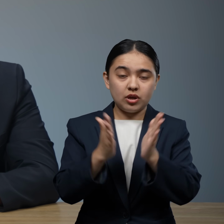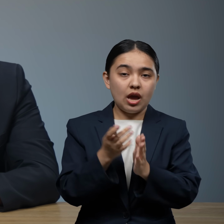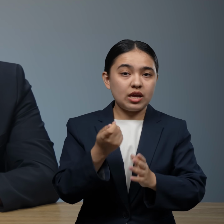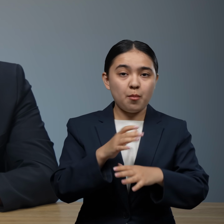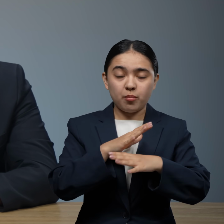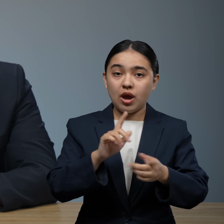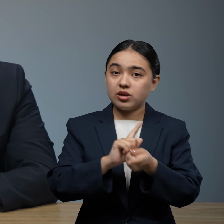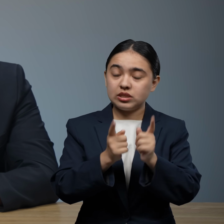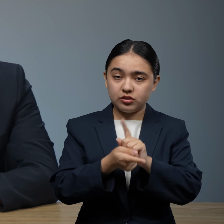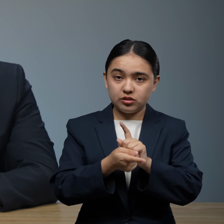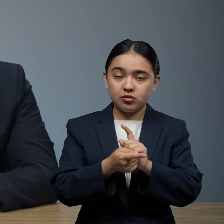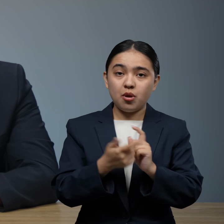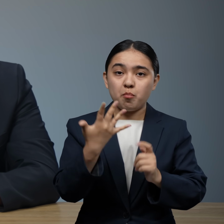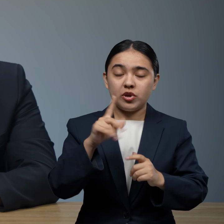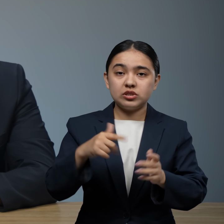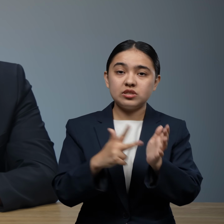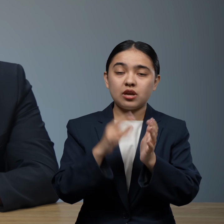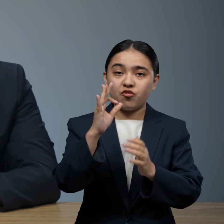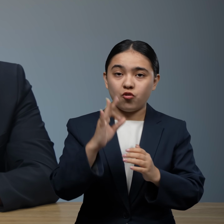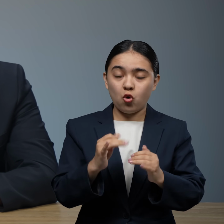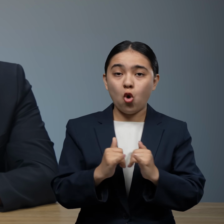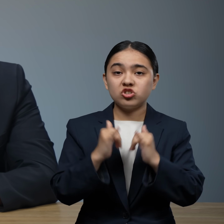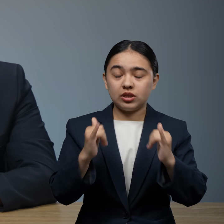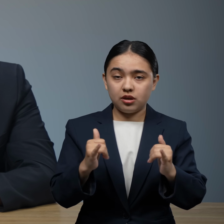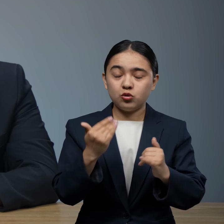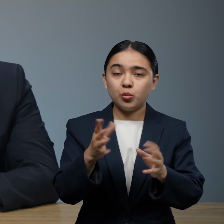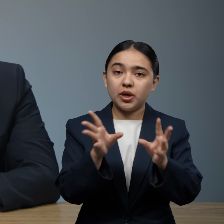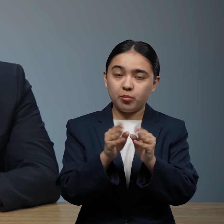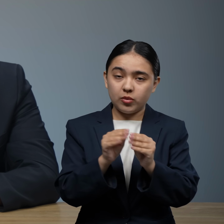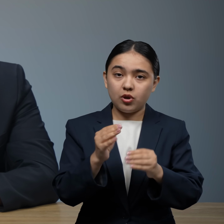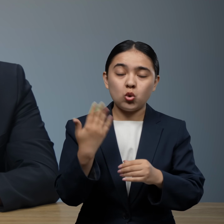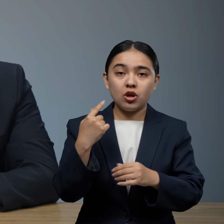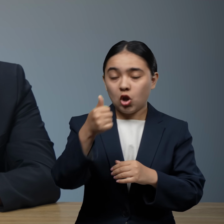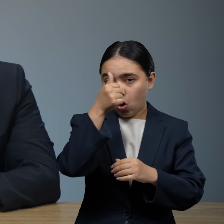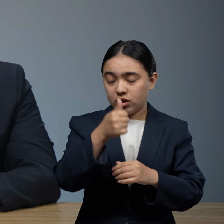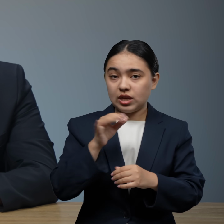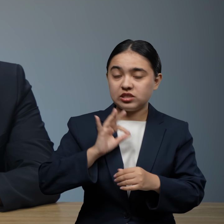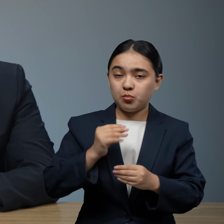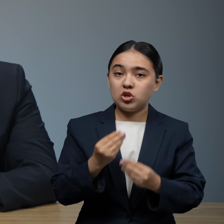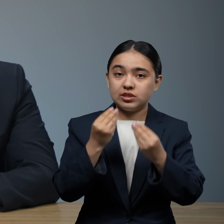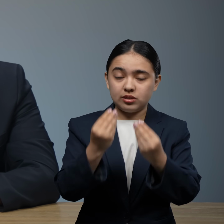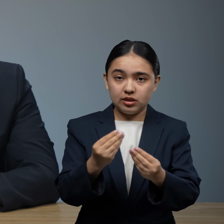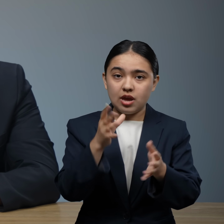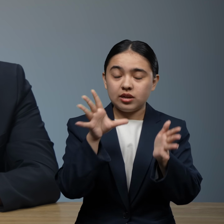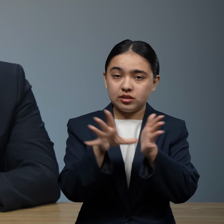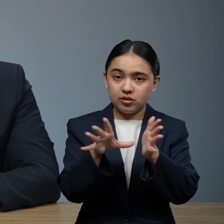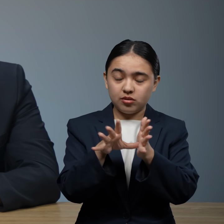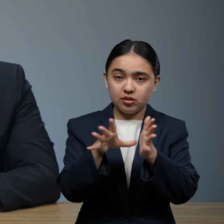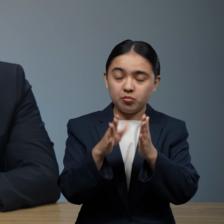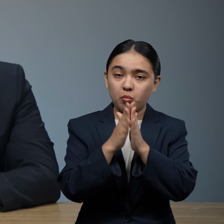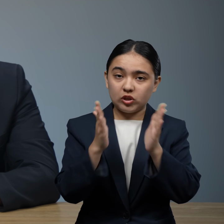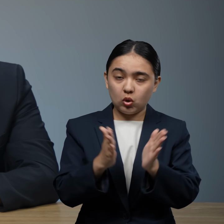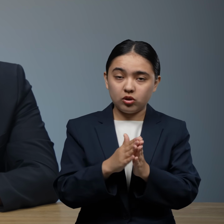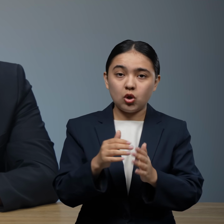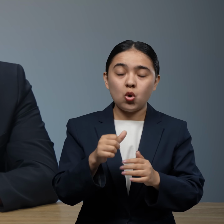chiqarish hajmi kamaymagan, aksincha 5.8% ga oshgan. Shu bilan birga o'tgan oyda iste'molchilarga yetkazib berilgan elektr